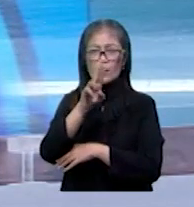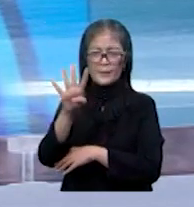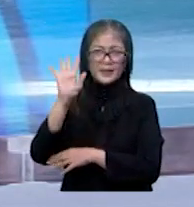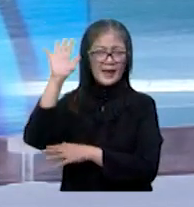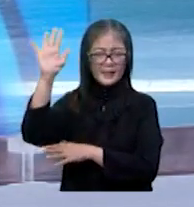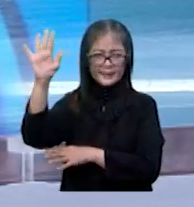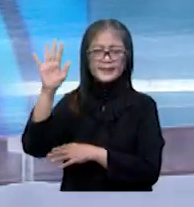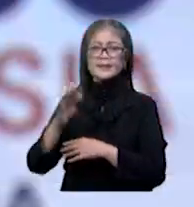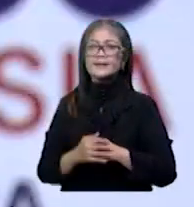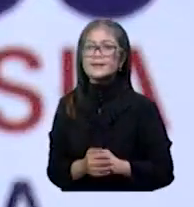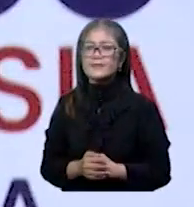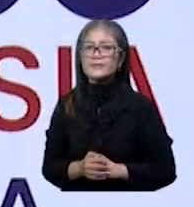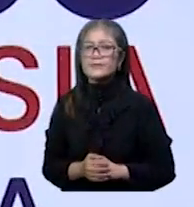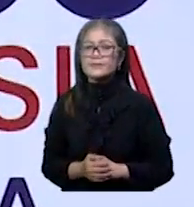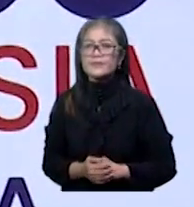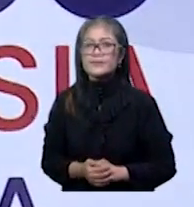mendatang.